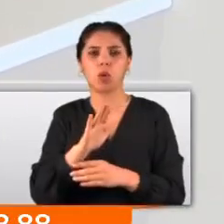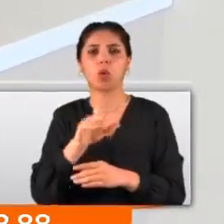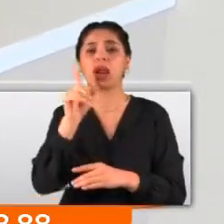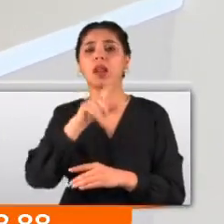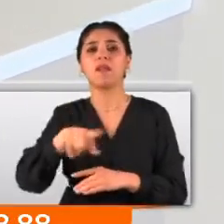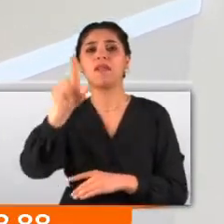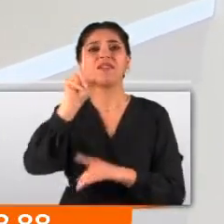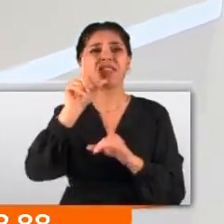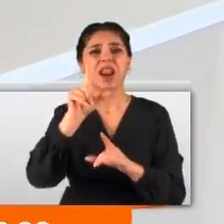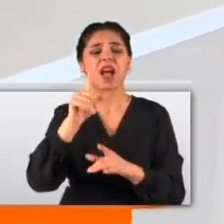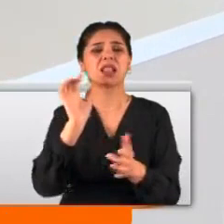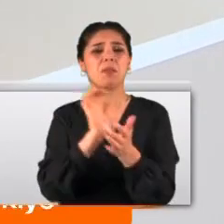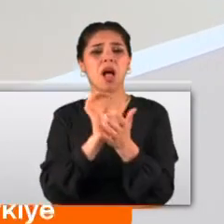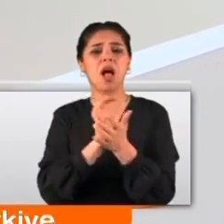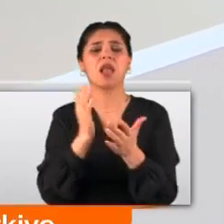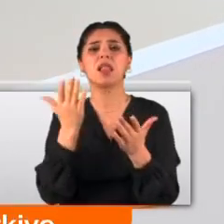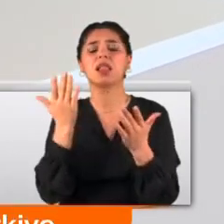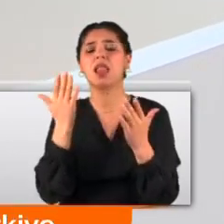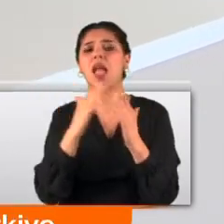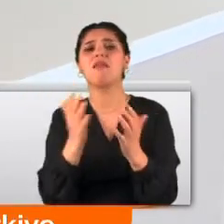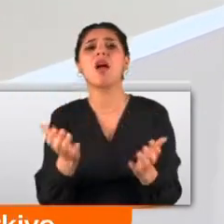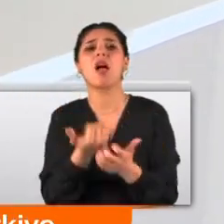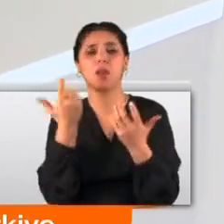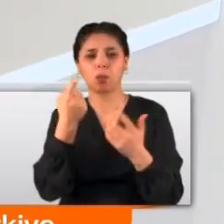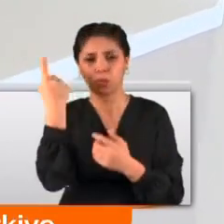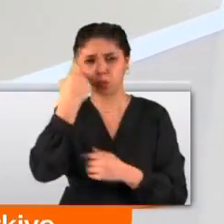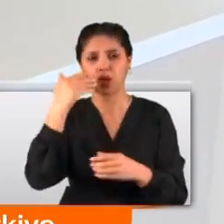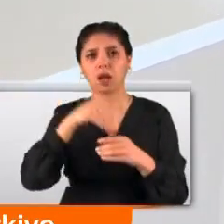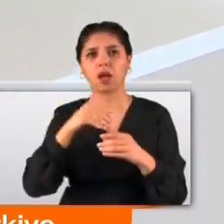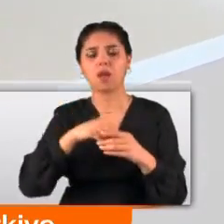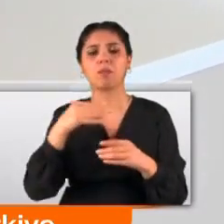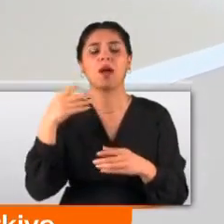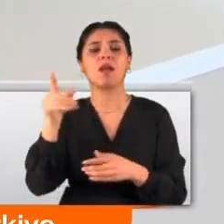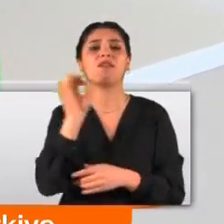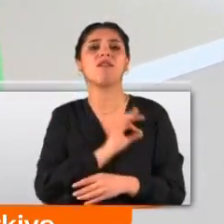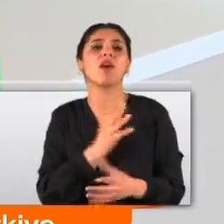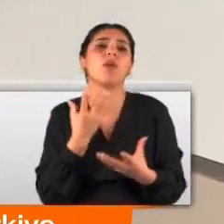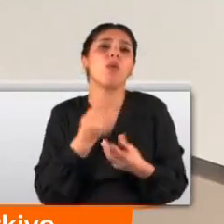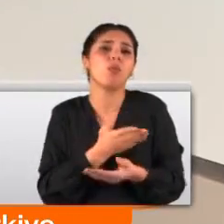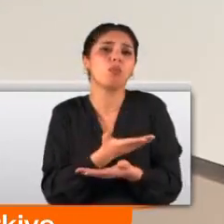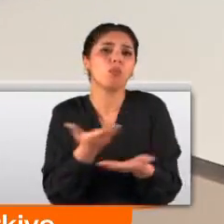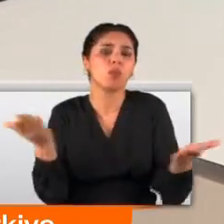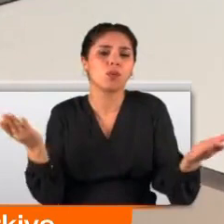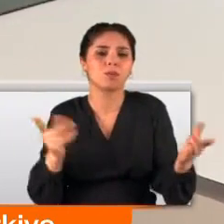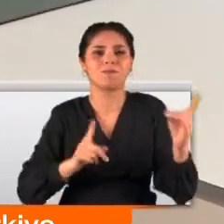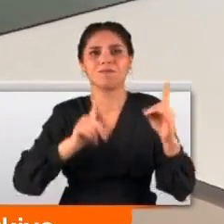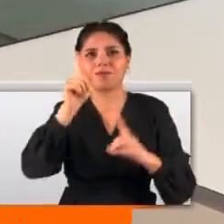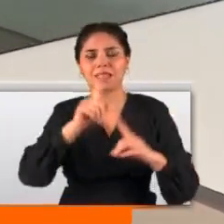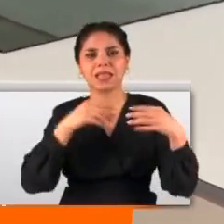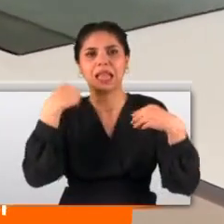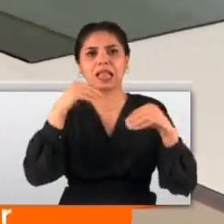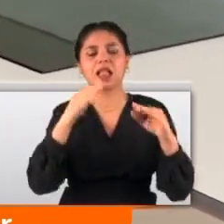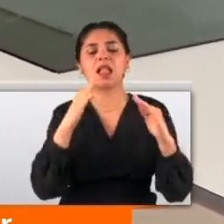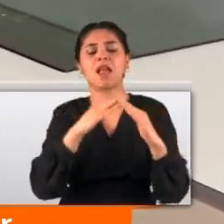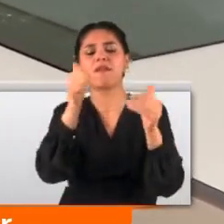sahibi insanlar da alamıyor. Böylelikle bu kampanyadan hiçbir şekilde yararlanamıyorlar. İnternet satılık